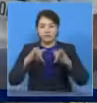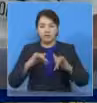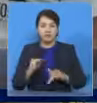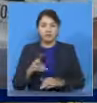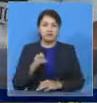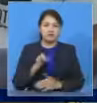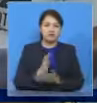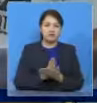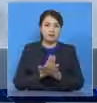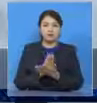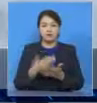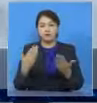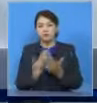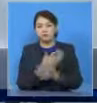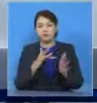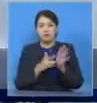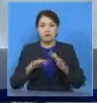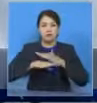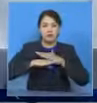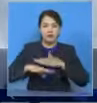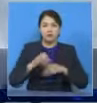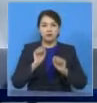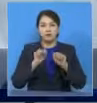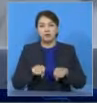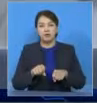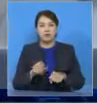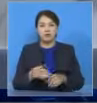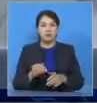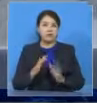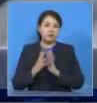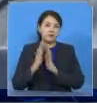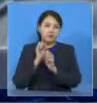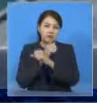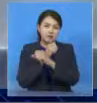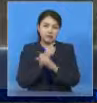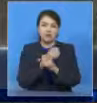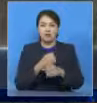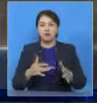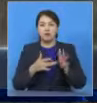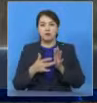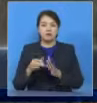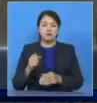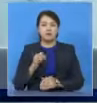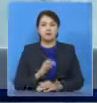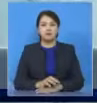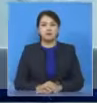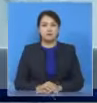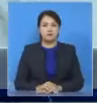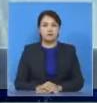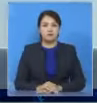сервиса. Возможно, новые туристические степные маршруты позволят снарядить караваны и отправиться в путешествие до Актулагая на верблюдах.